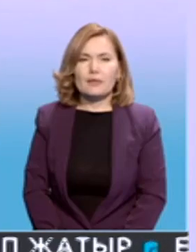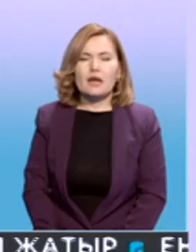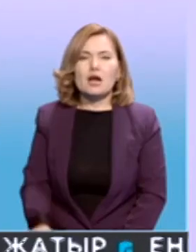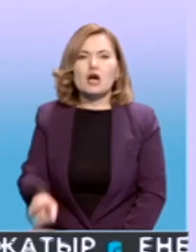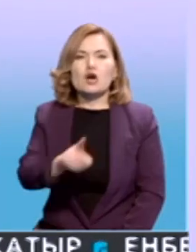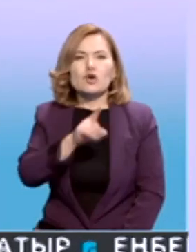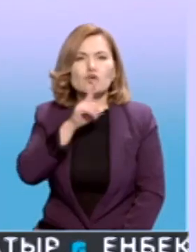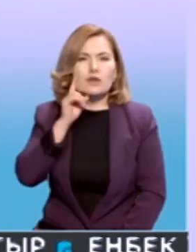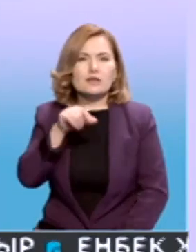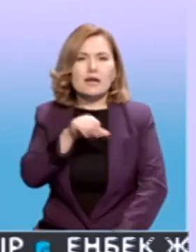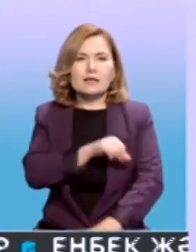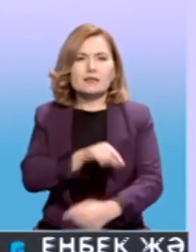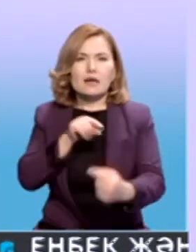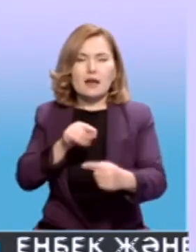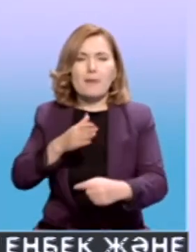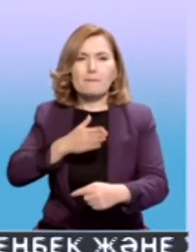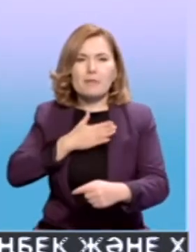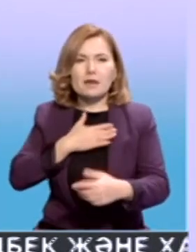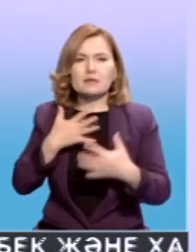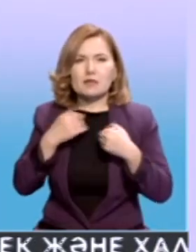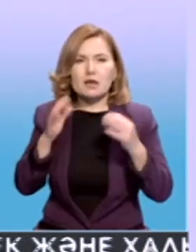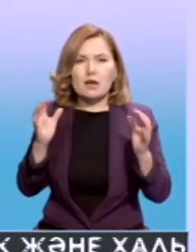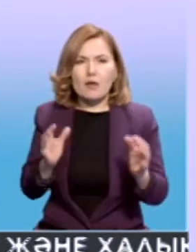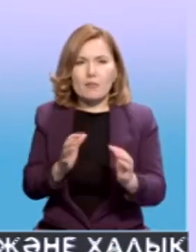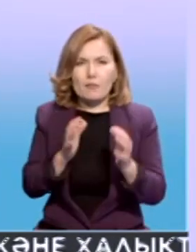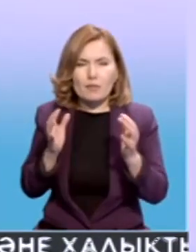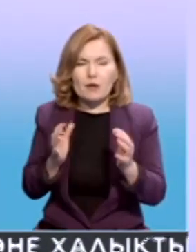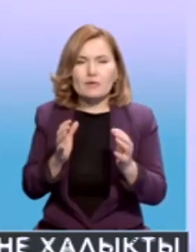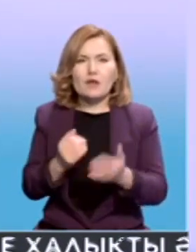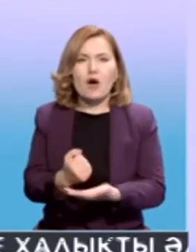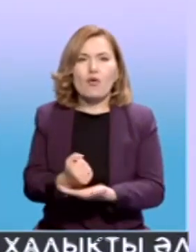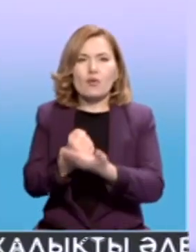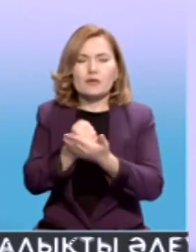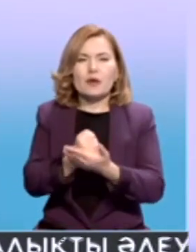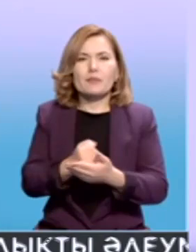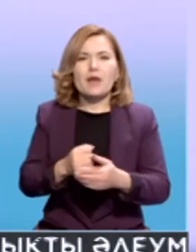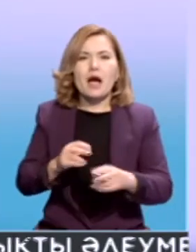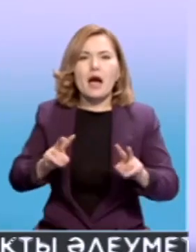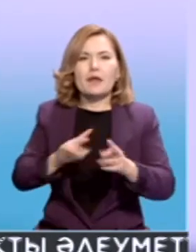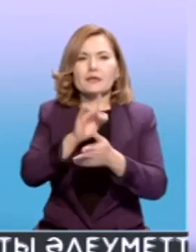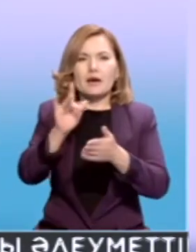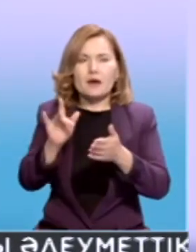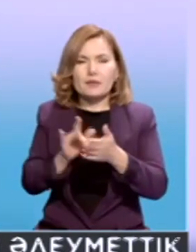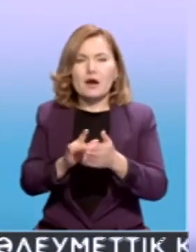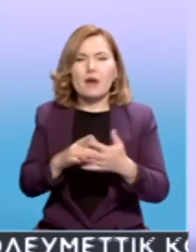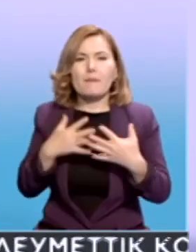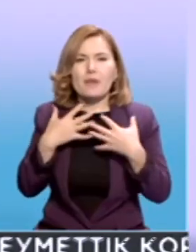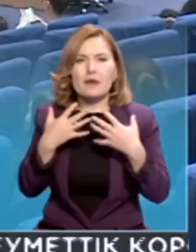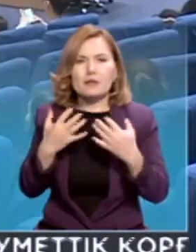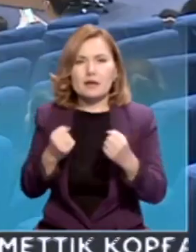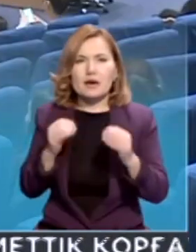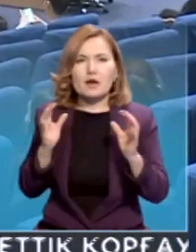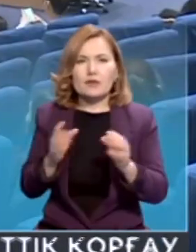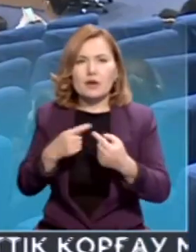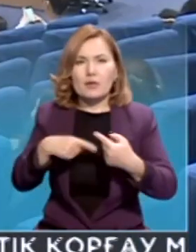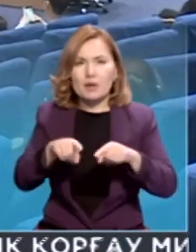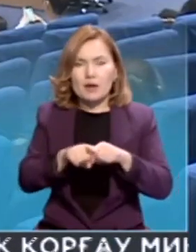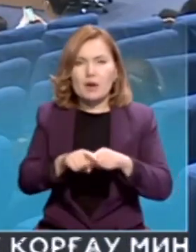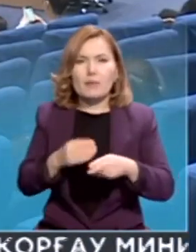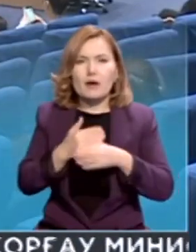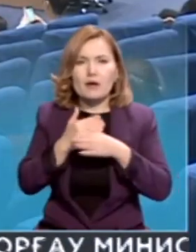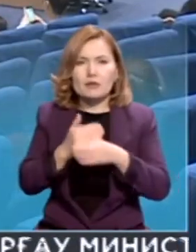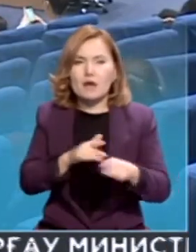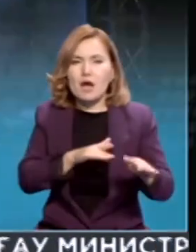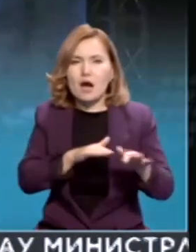Жастар есірткіге қарсы біз салауатты өмір салтын қолдаймыз. Осындай айдарда Астана қаласы қоғамдық денсаулық сақтау басқармасының ұйытқы болуымен